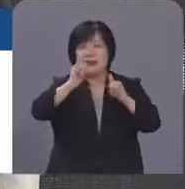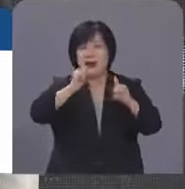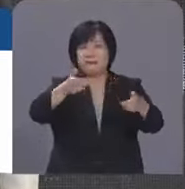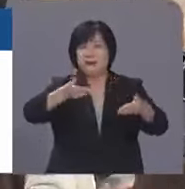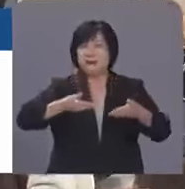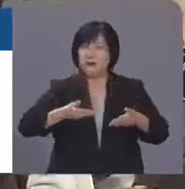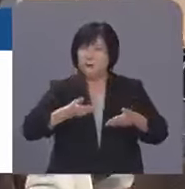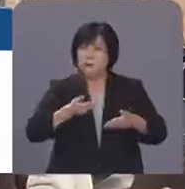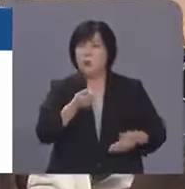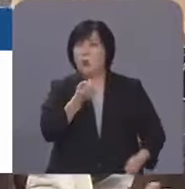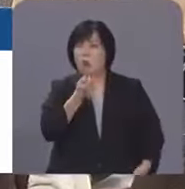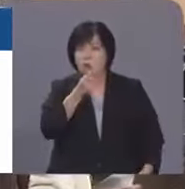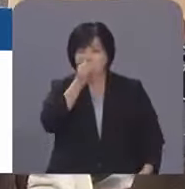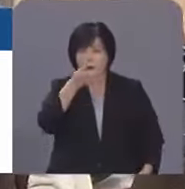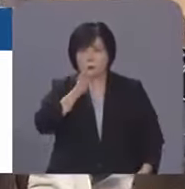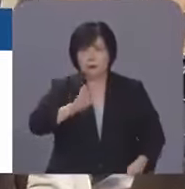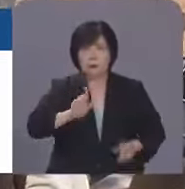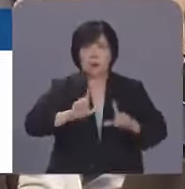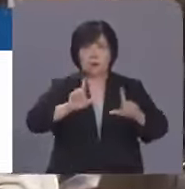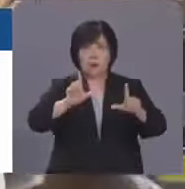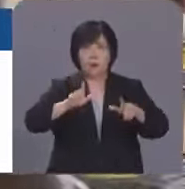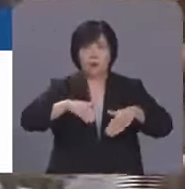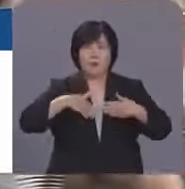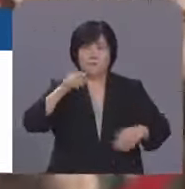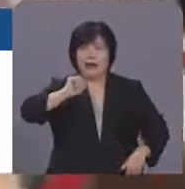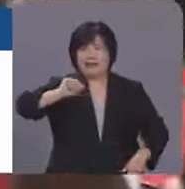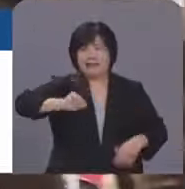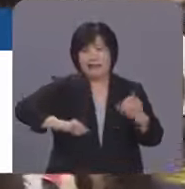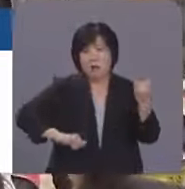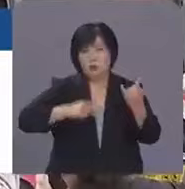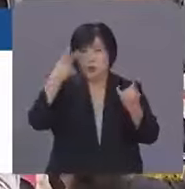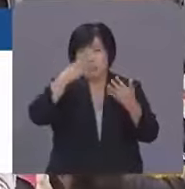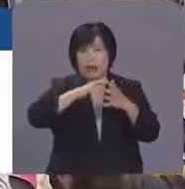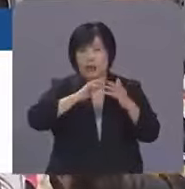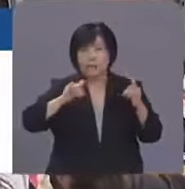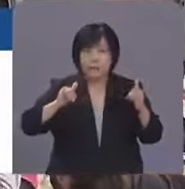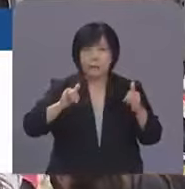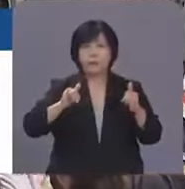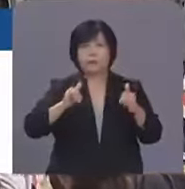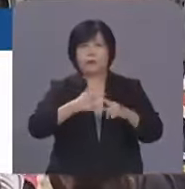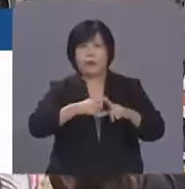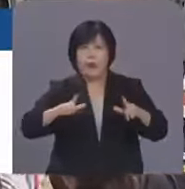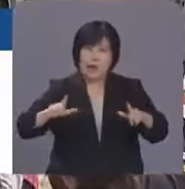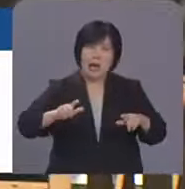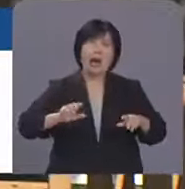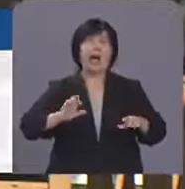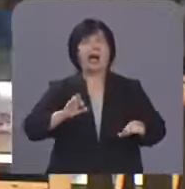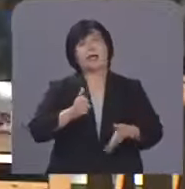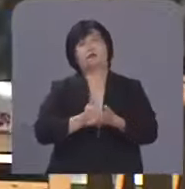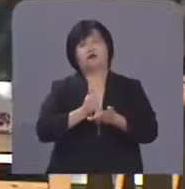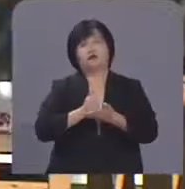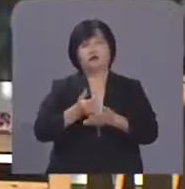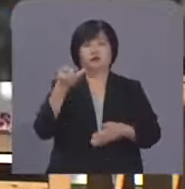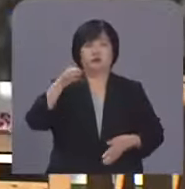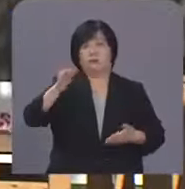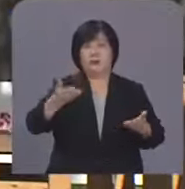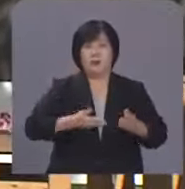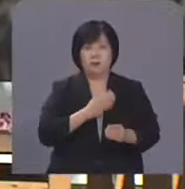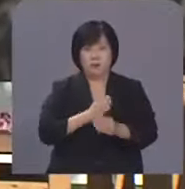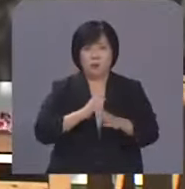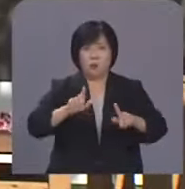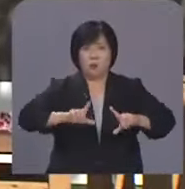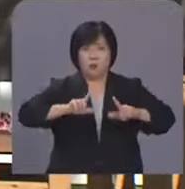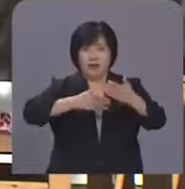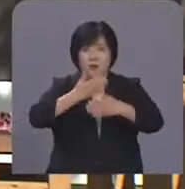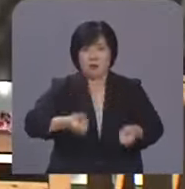일은 아니었는데 동남아시아, 특히 동남아시아에서 여성 감독분들이 굉장히 인정받고 계시다. 올해 영화제에서는